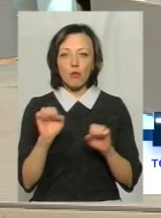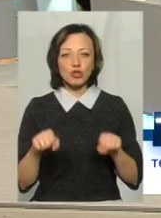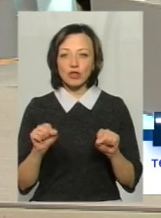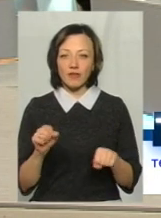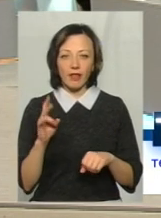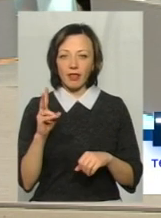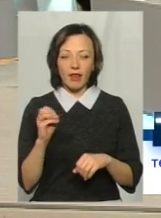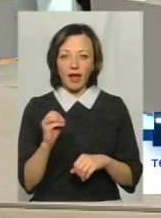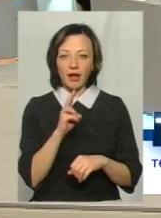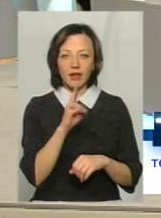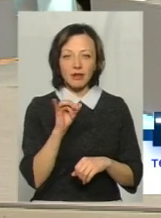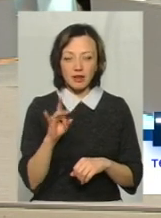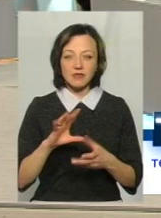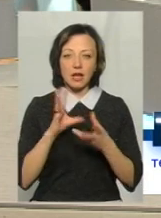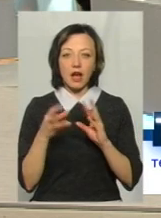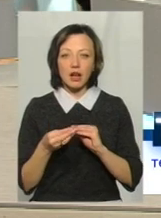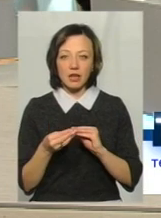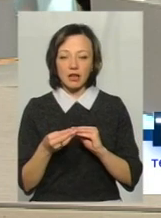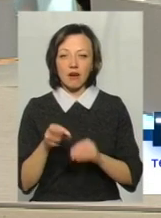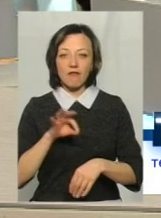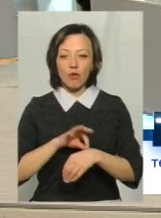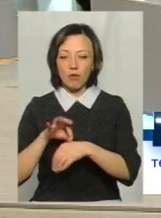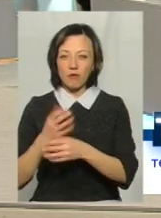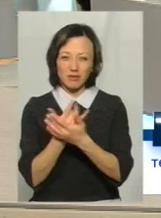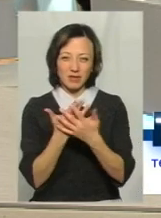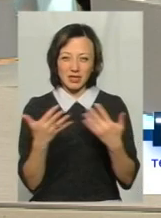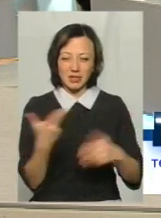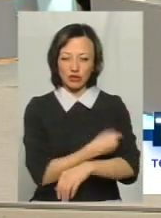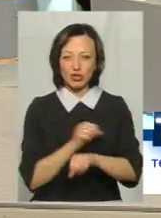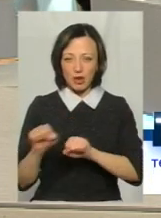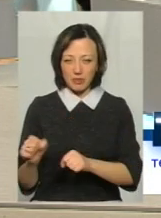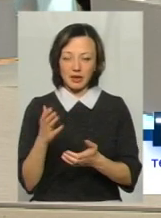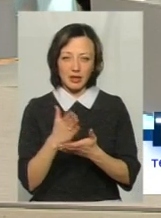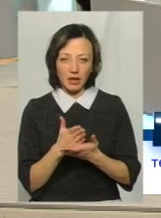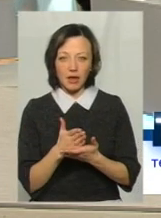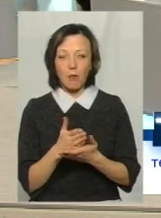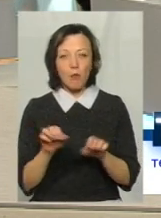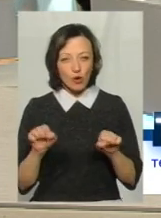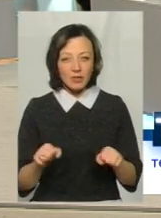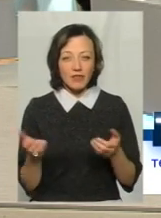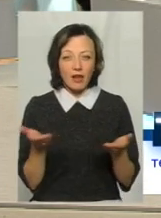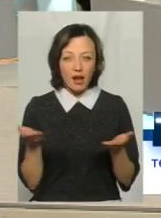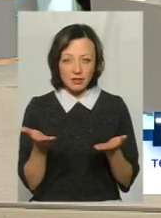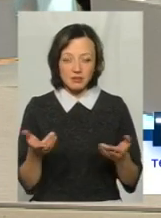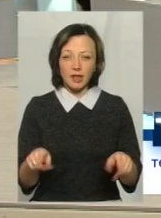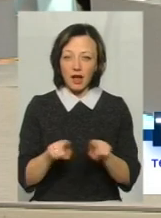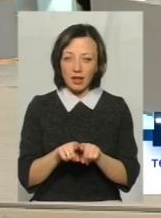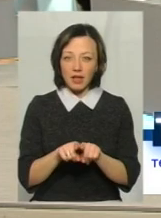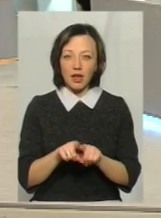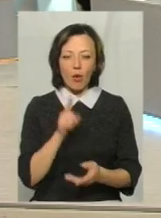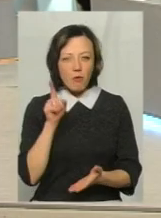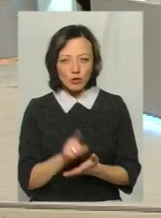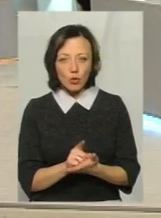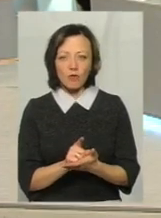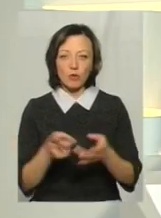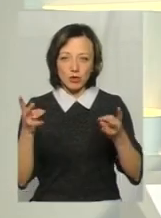не стільки корі, а як взагалі в загальному хвороб. От є купа різних щеплень, так, вакцин. Можливо, є якісь такі, які от є